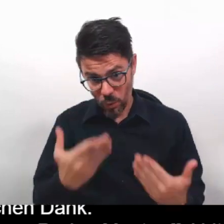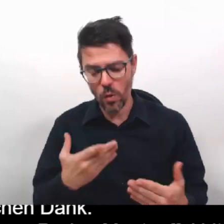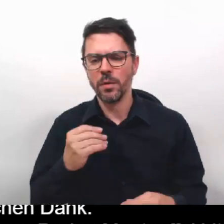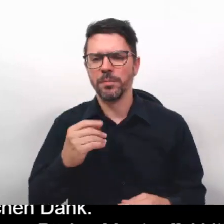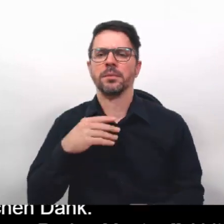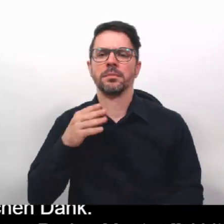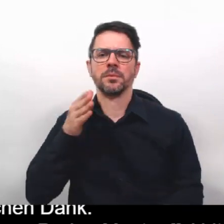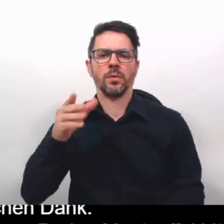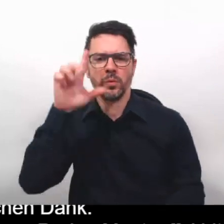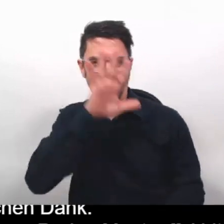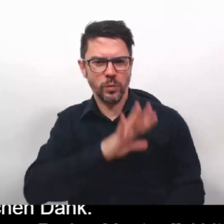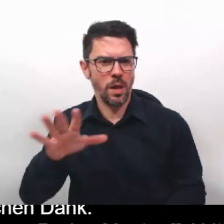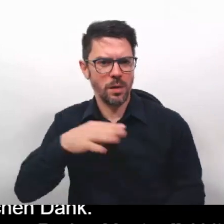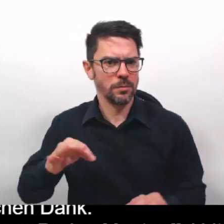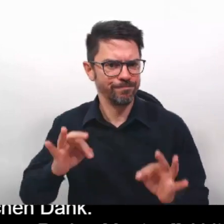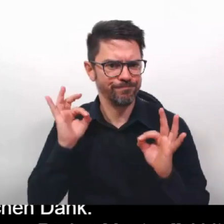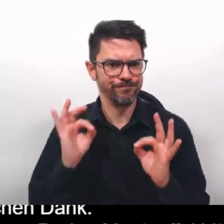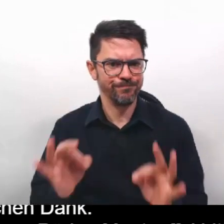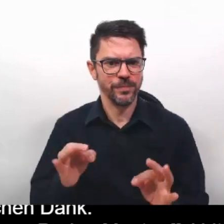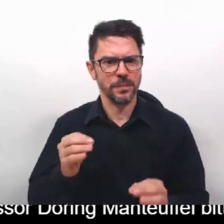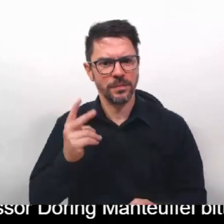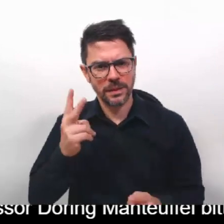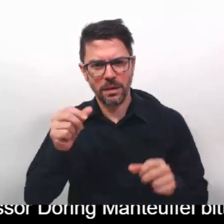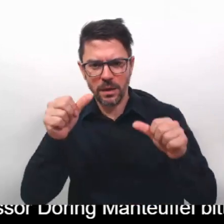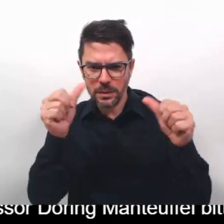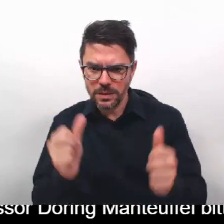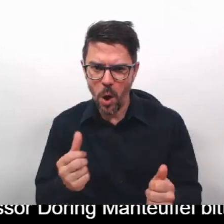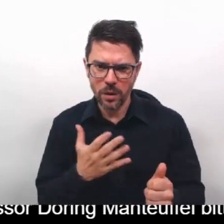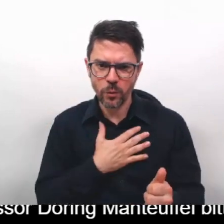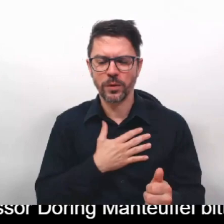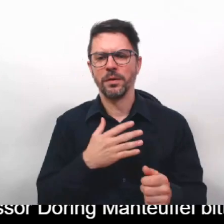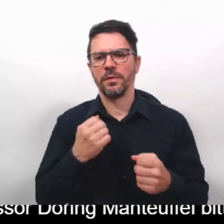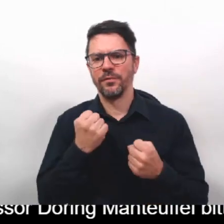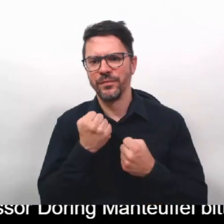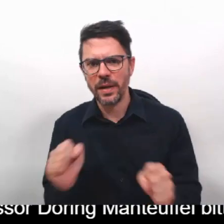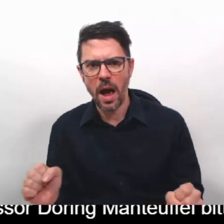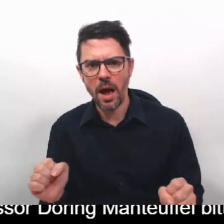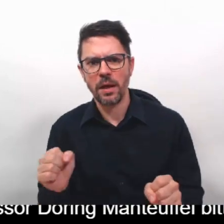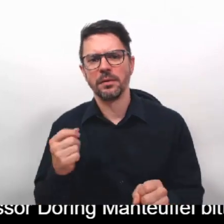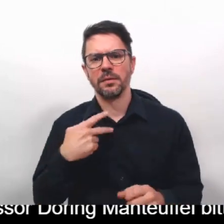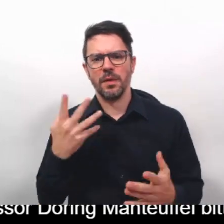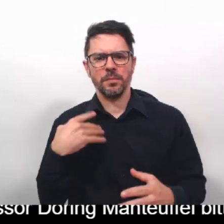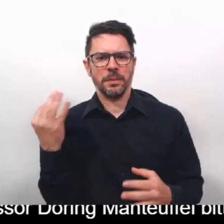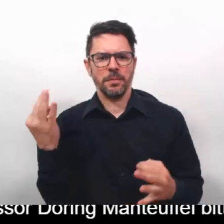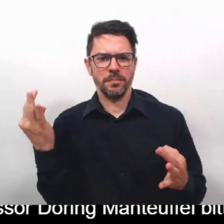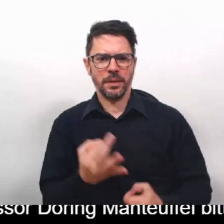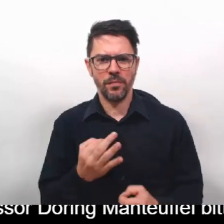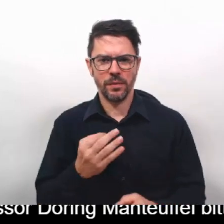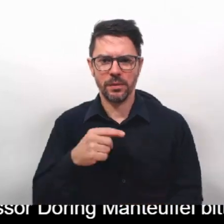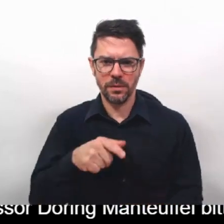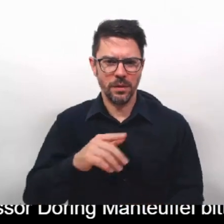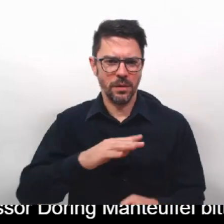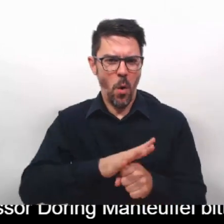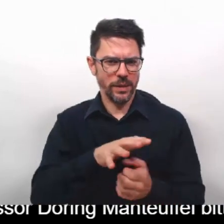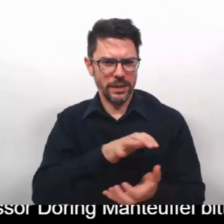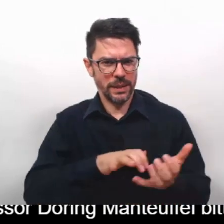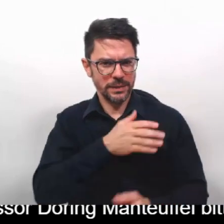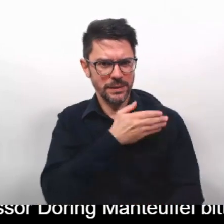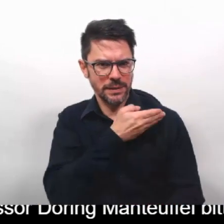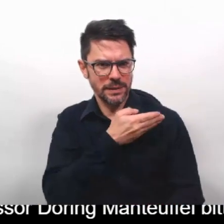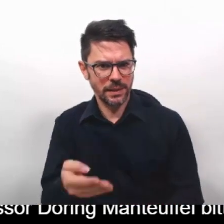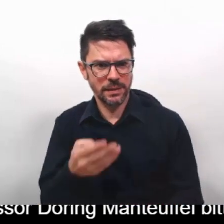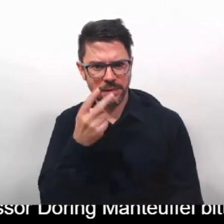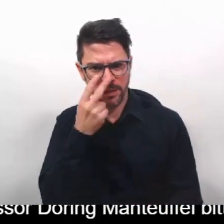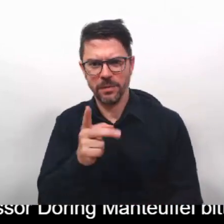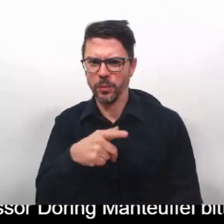konnten. Ich habe den Austausch als sehr konstruktiv und als sehr zielgerichtet empfunden. Es war eine sehr gute Gesprächsatmosphäre